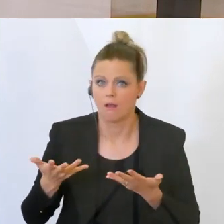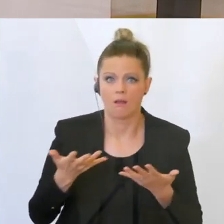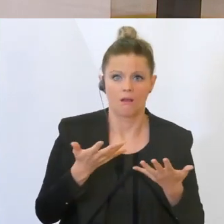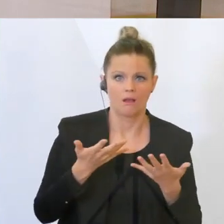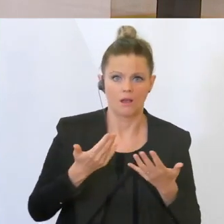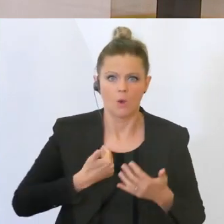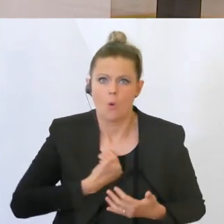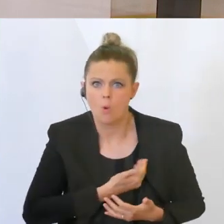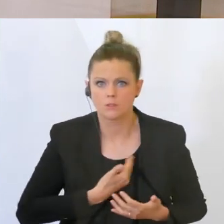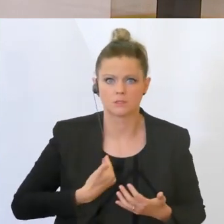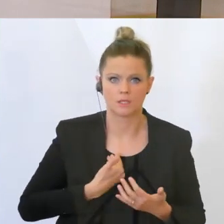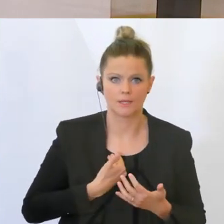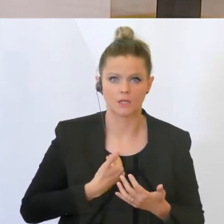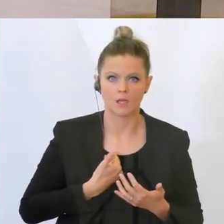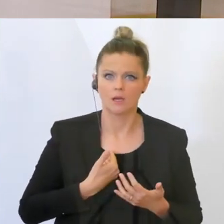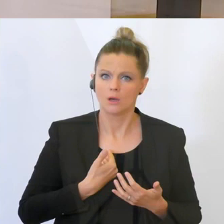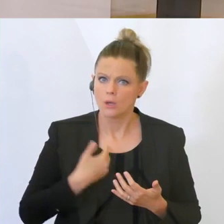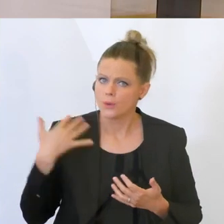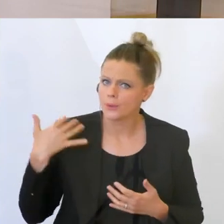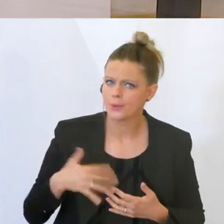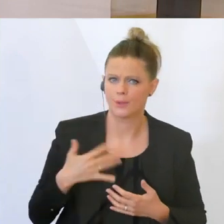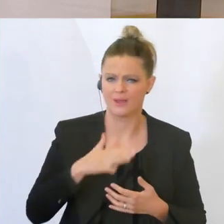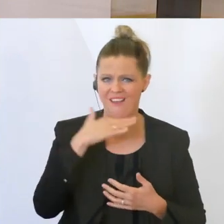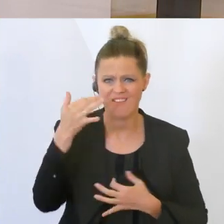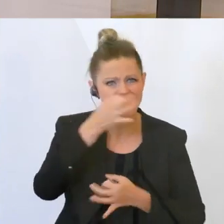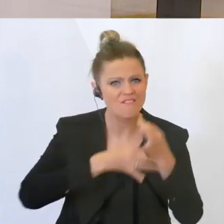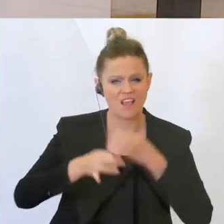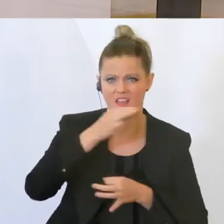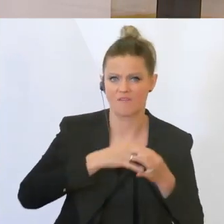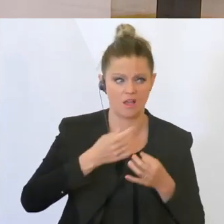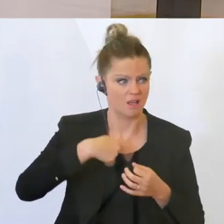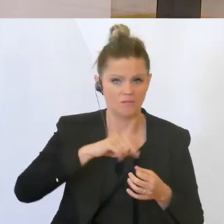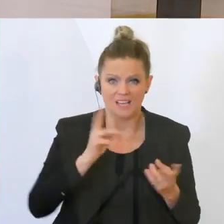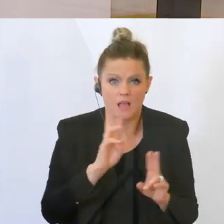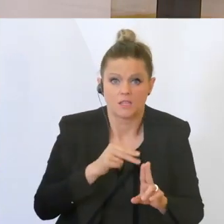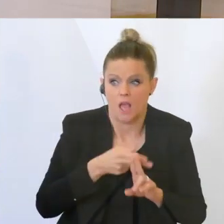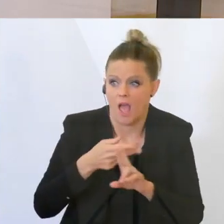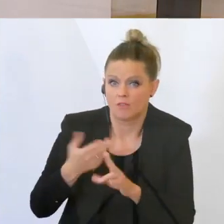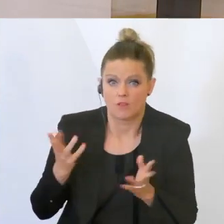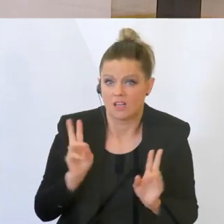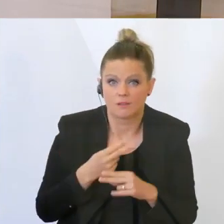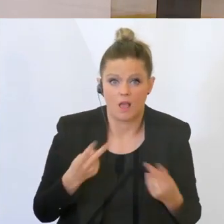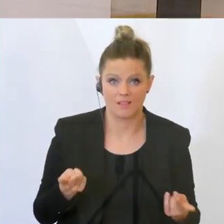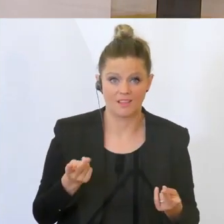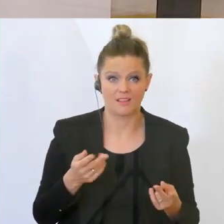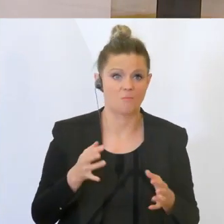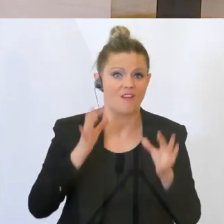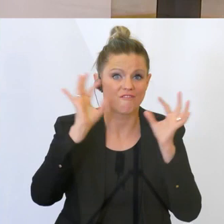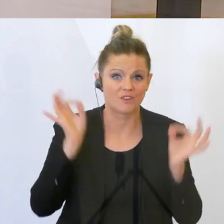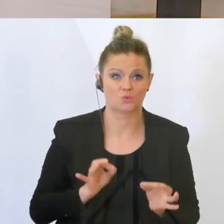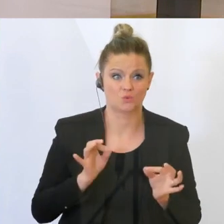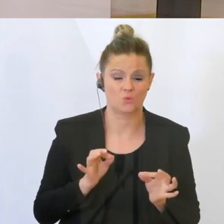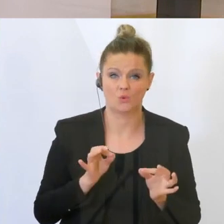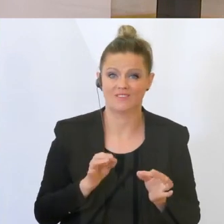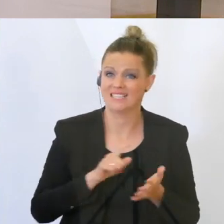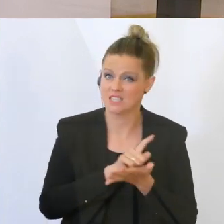sehr viel Unsicherheit wahrzunehmen. Wir haben sehr viele Fragen bekommen, die wir jetzt selber nicht beantworten konnten, aber haben versucht, in einer sehr